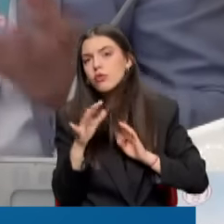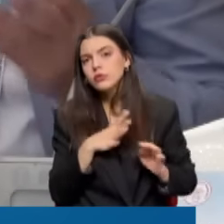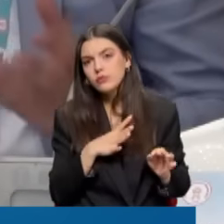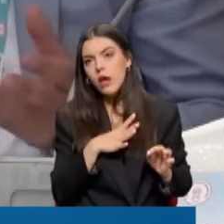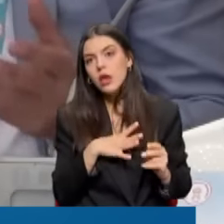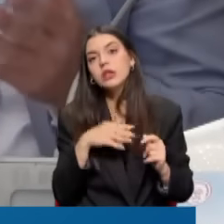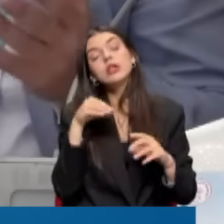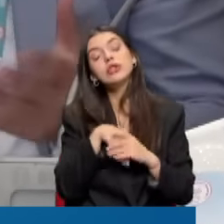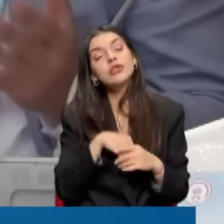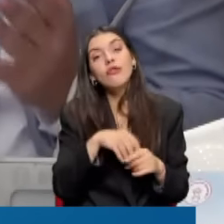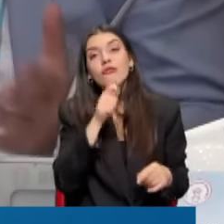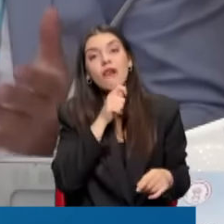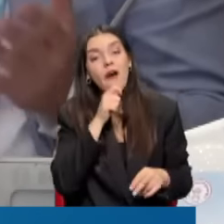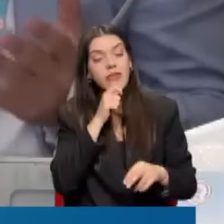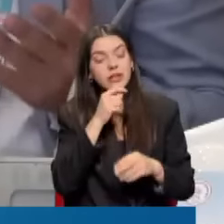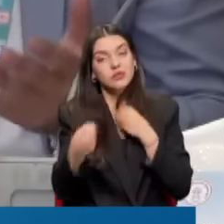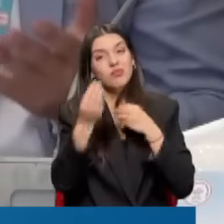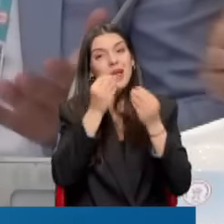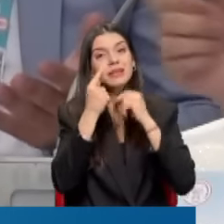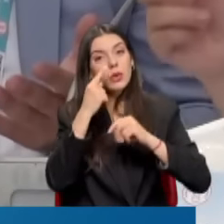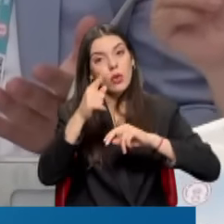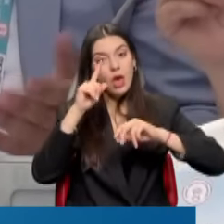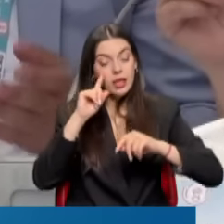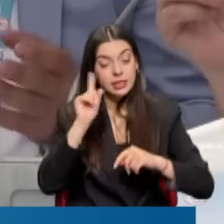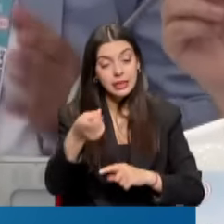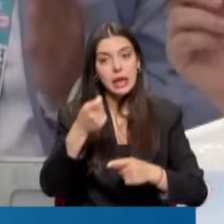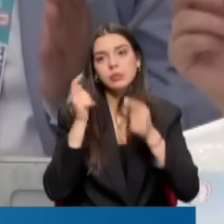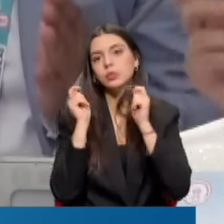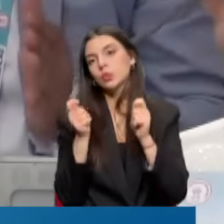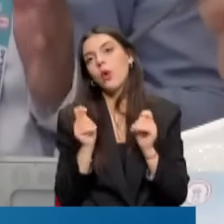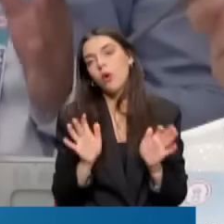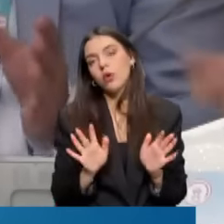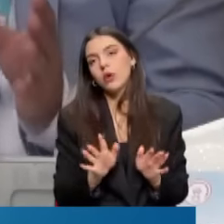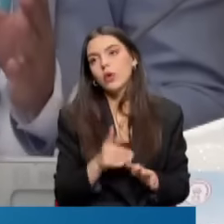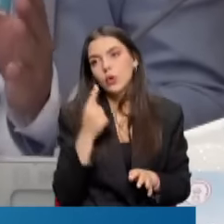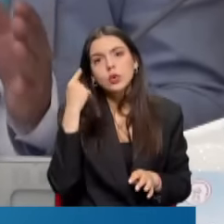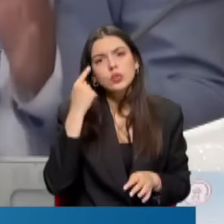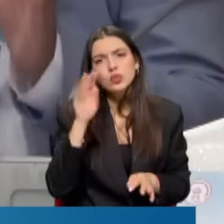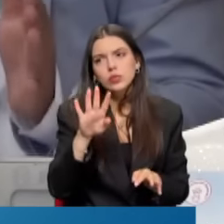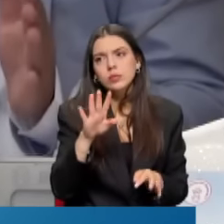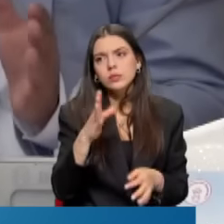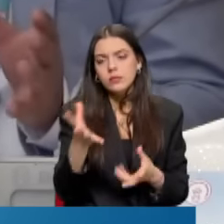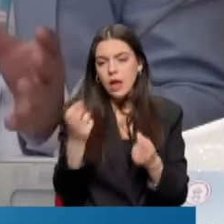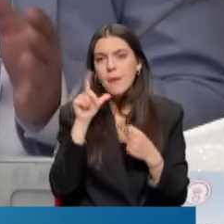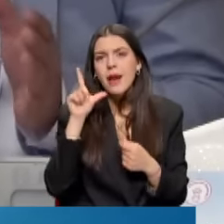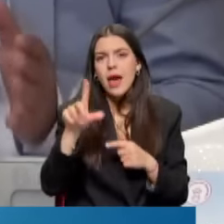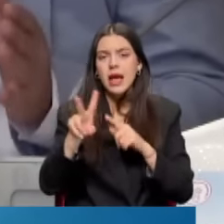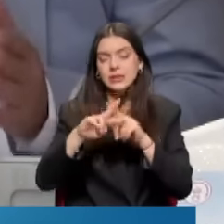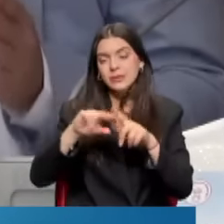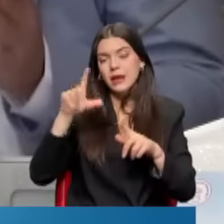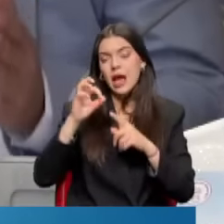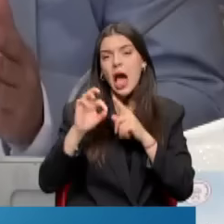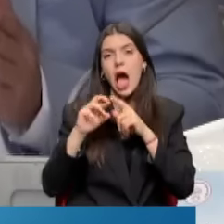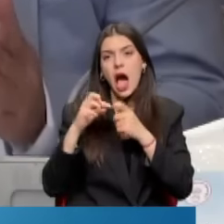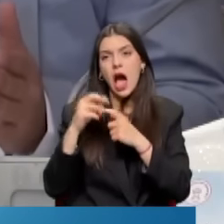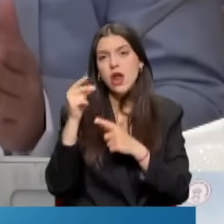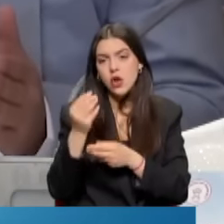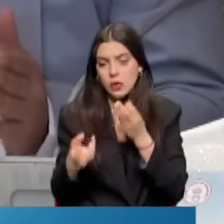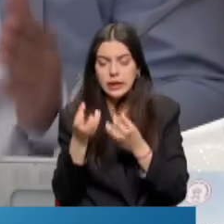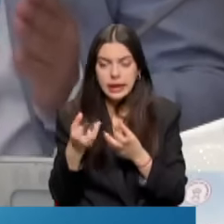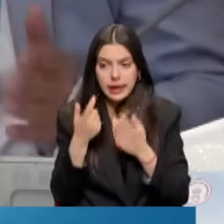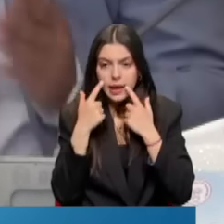içeriği yanlış beslenmenin tespiti zor Çünkü düşünün Alması gerekli olan kaloriyi sadece ekmekten